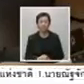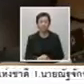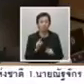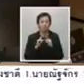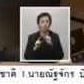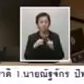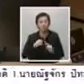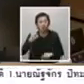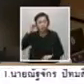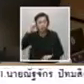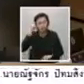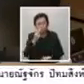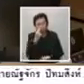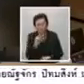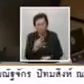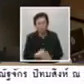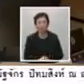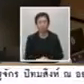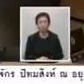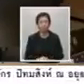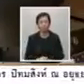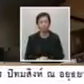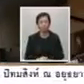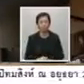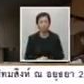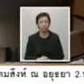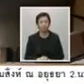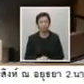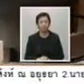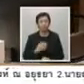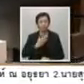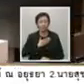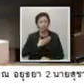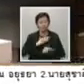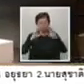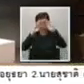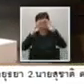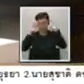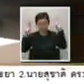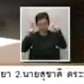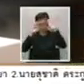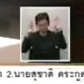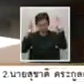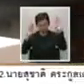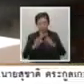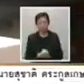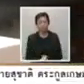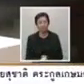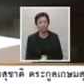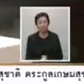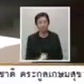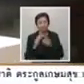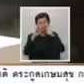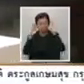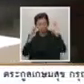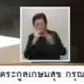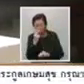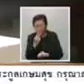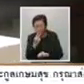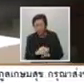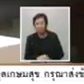ยกันหรือเปล่าผมไม่รู้ผมไม่เห็นนะฮะแต่ด้วยประสบการณ์นะฮะพอเหตุการณ์มันเกิดขึ้นผ